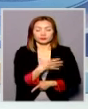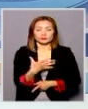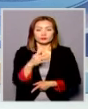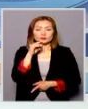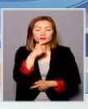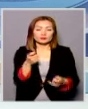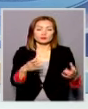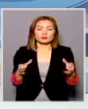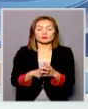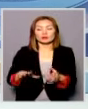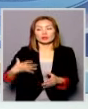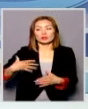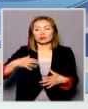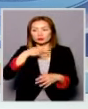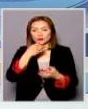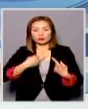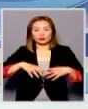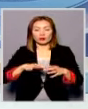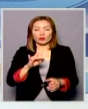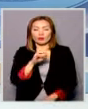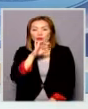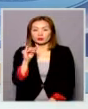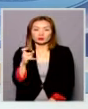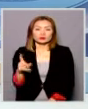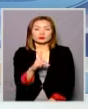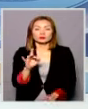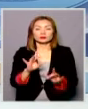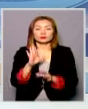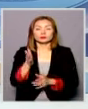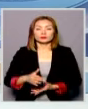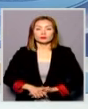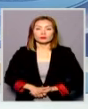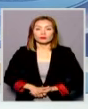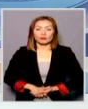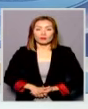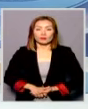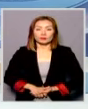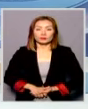руководства компании с представителями акционерного общества «Эмбомунайгаз». Подробнее в следующем сюжете.